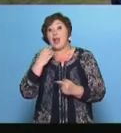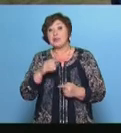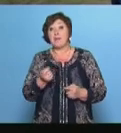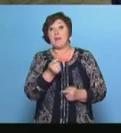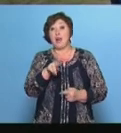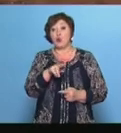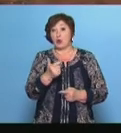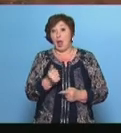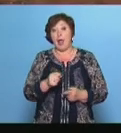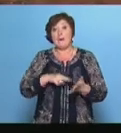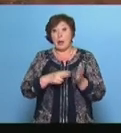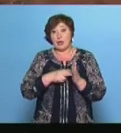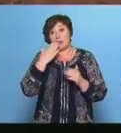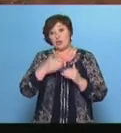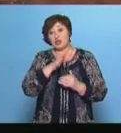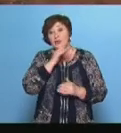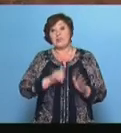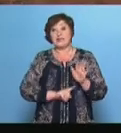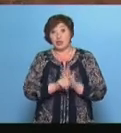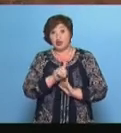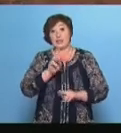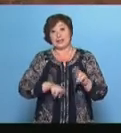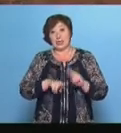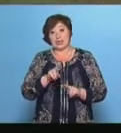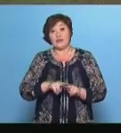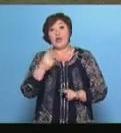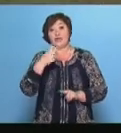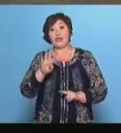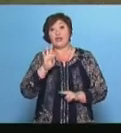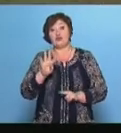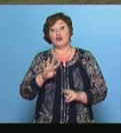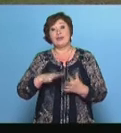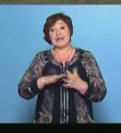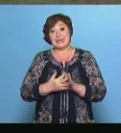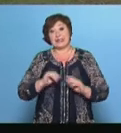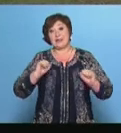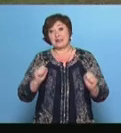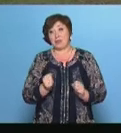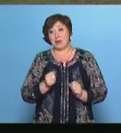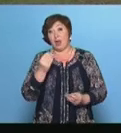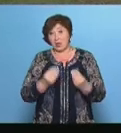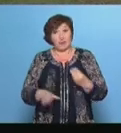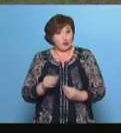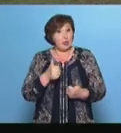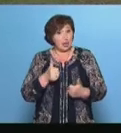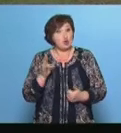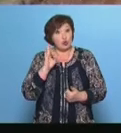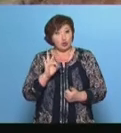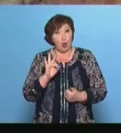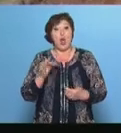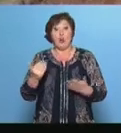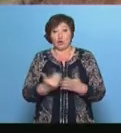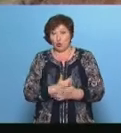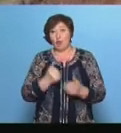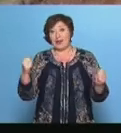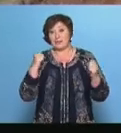Пурги. По плану, в ближайшее время здесь должны начать строительство к 24-м сельским зимним играм. И вроде бы все хорошо. Будет новая спортивная